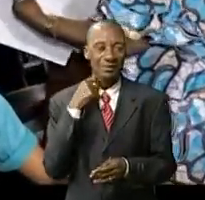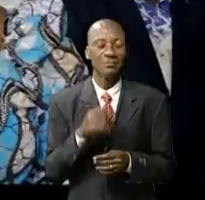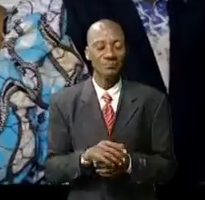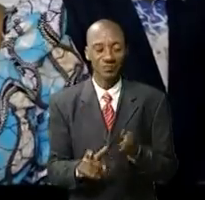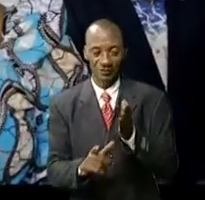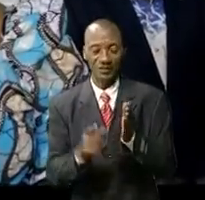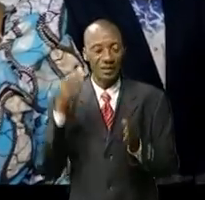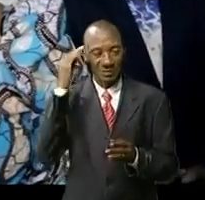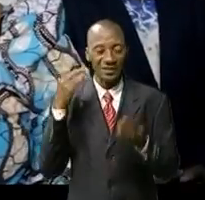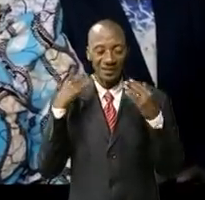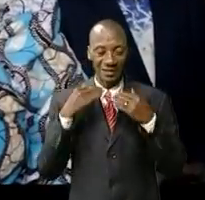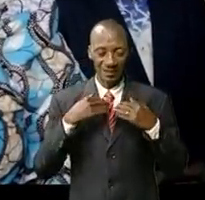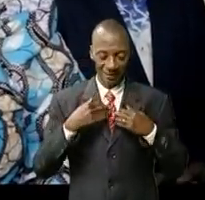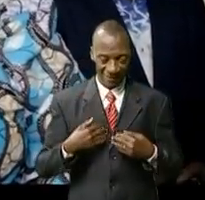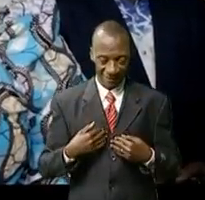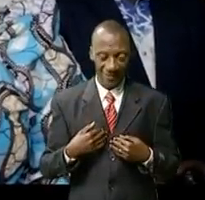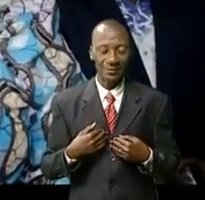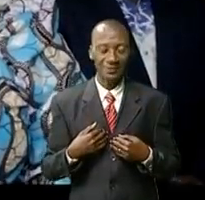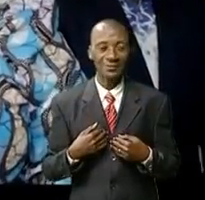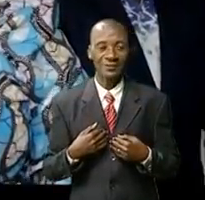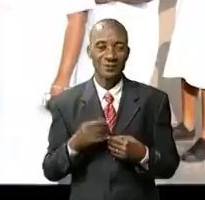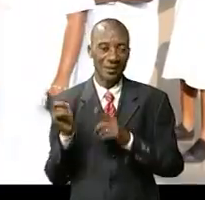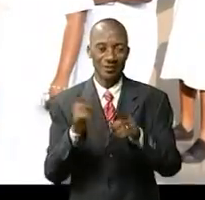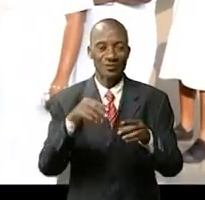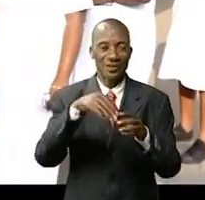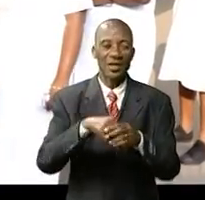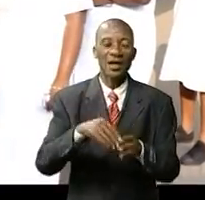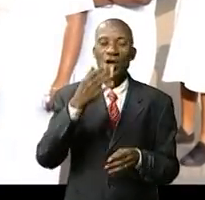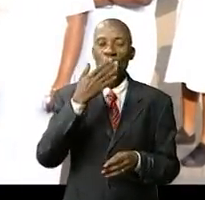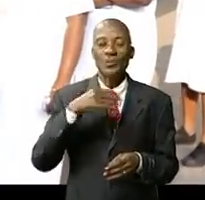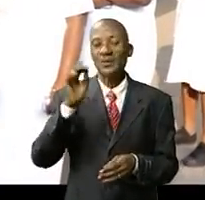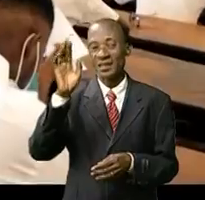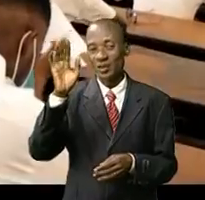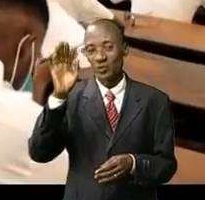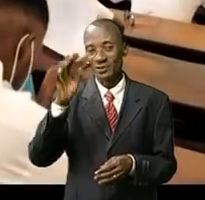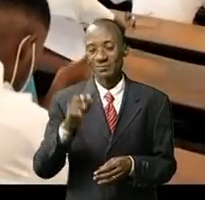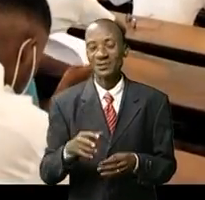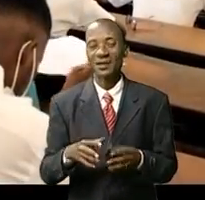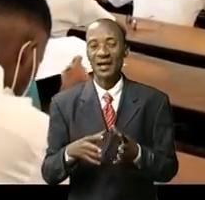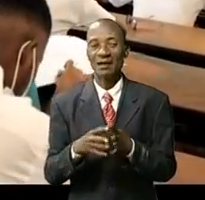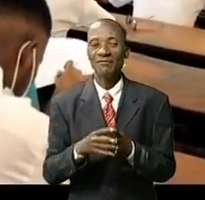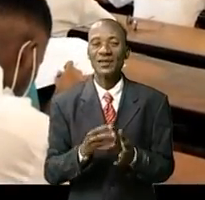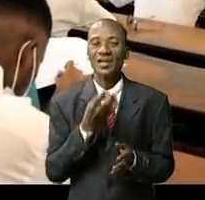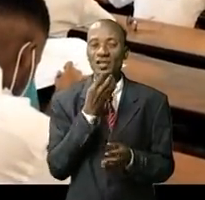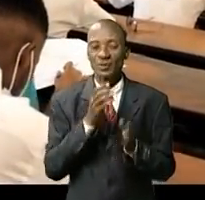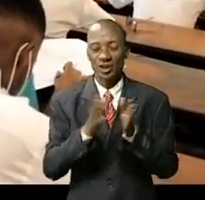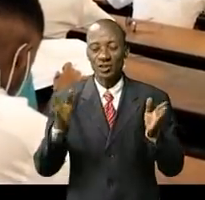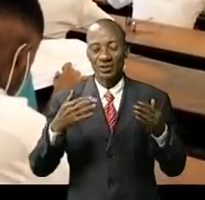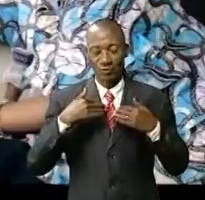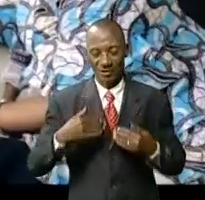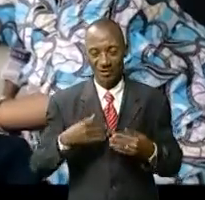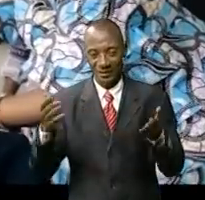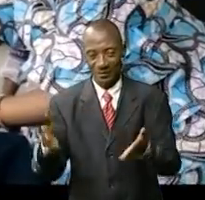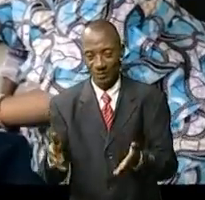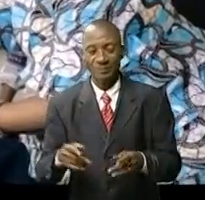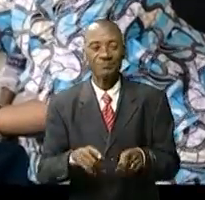Santé, Véronique Kilumankulu, à la clinique quinoise. C'était en présence de l'inspecteur général de la Santé, Komba Djeko, et